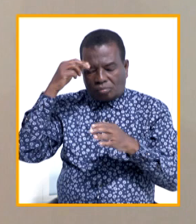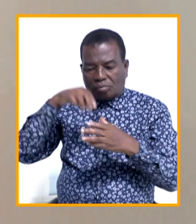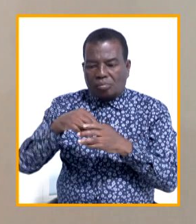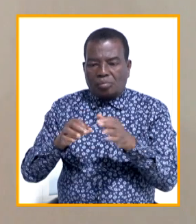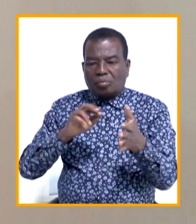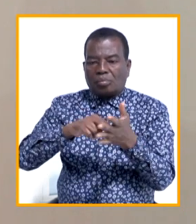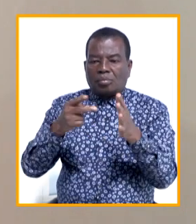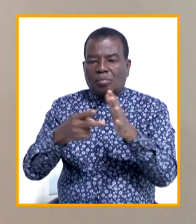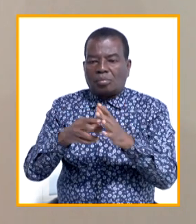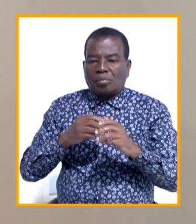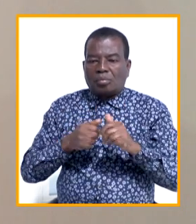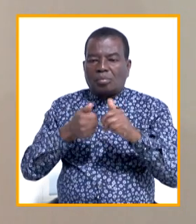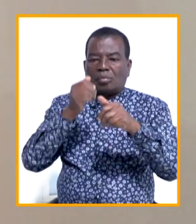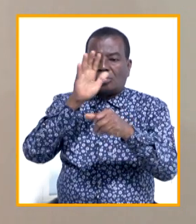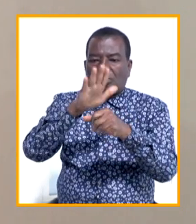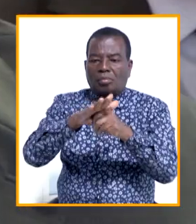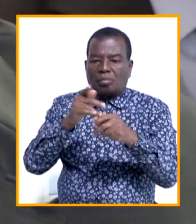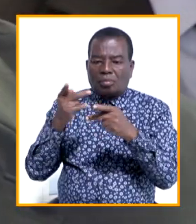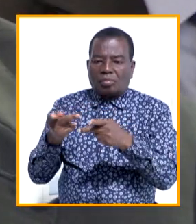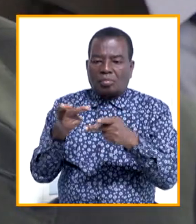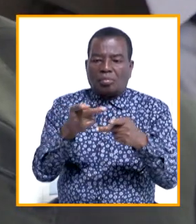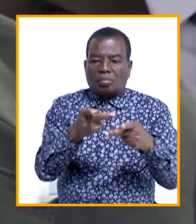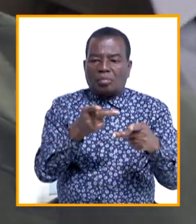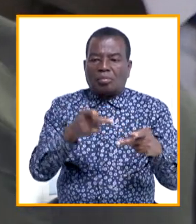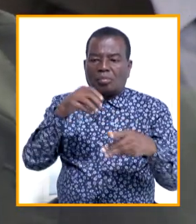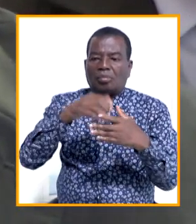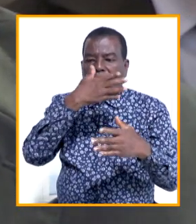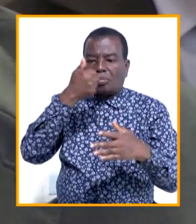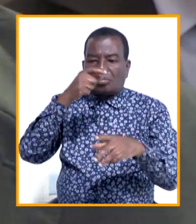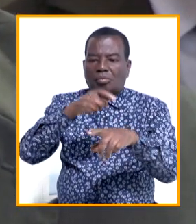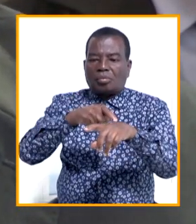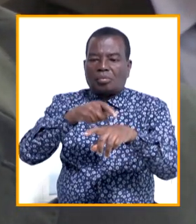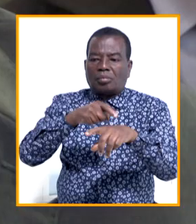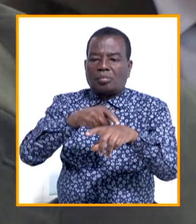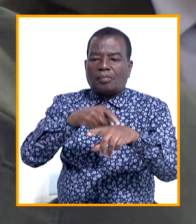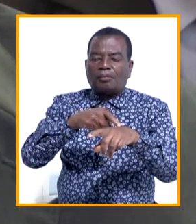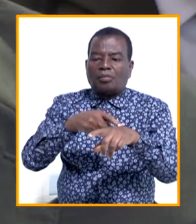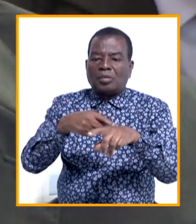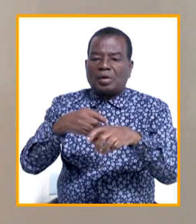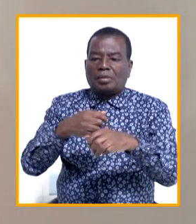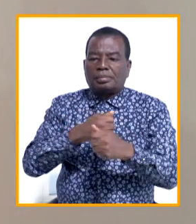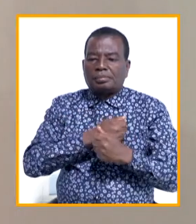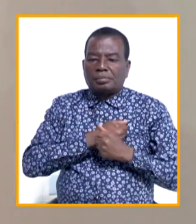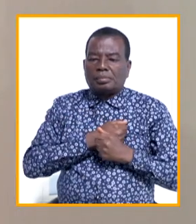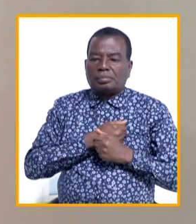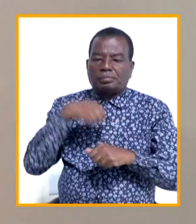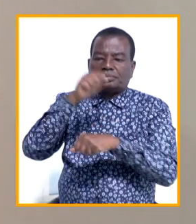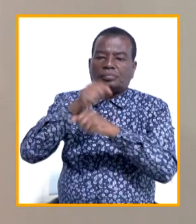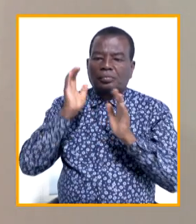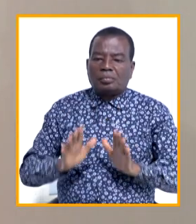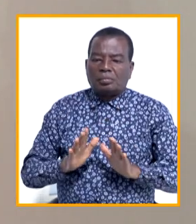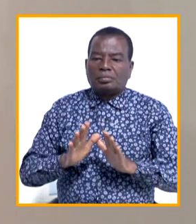et de nous soumettre des propositions dans les meilleurs délis cher lauréat